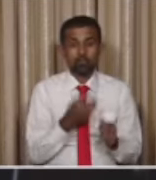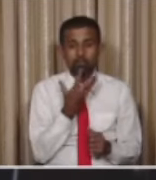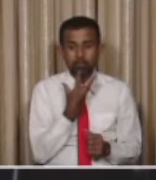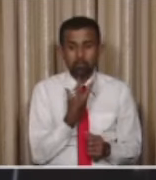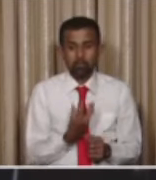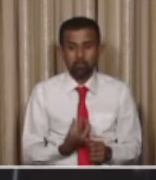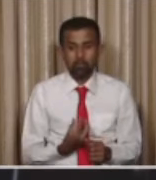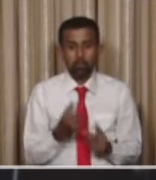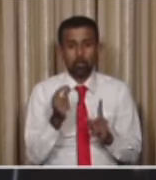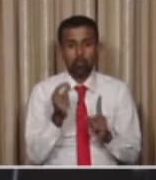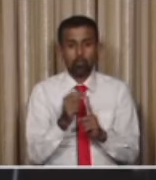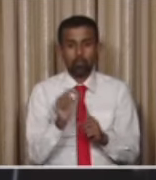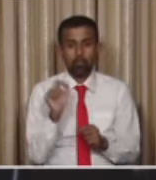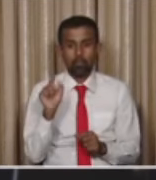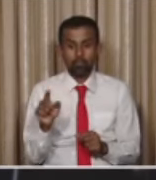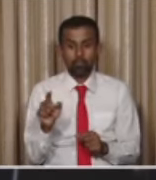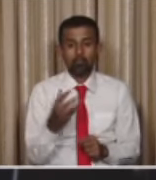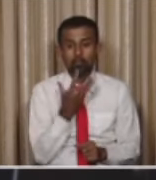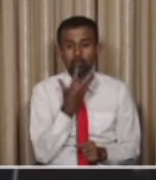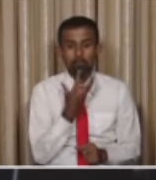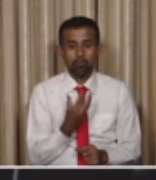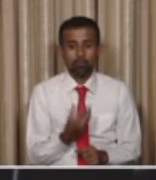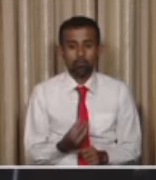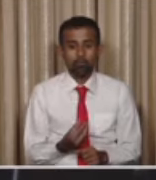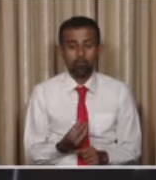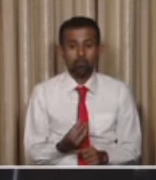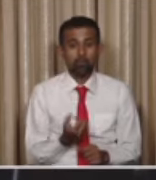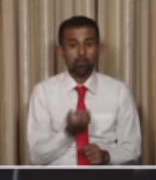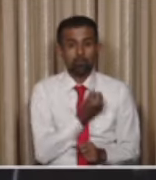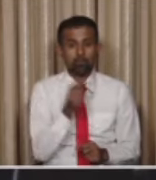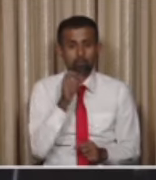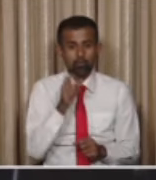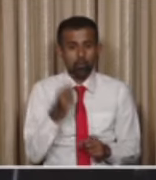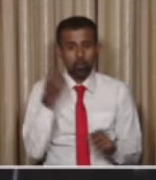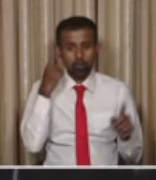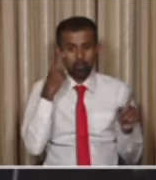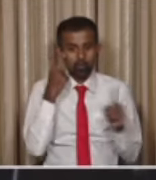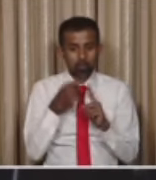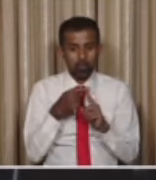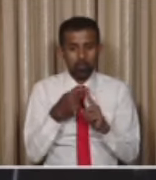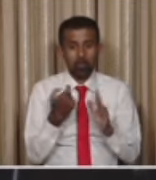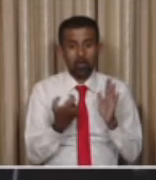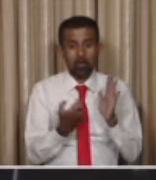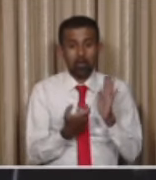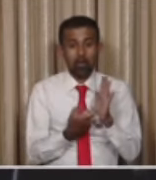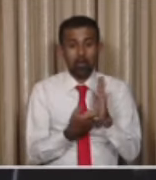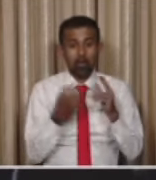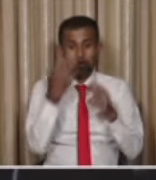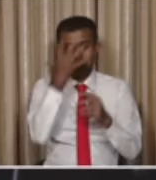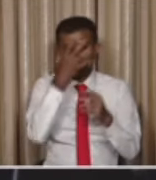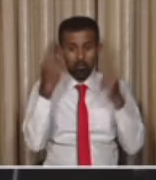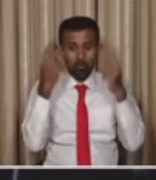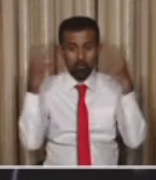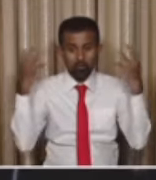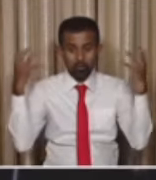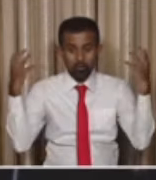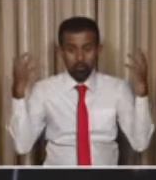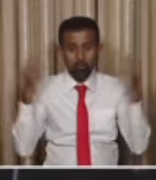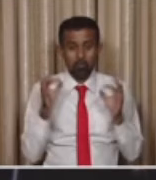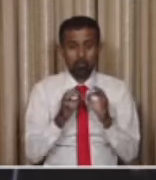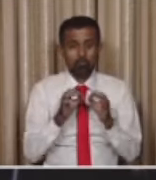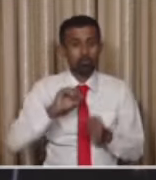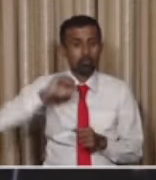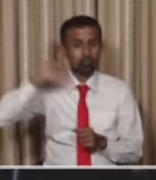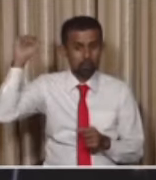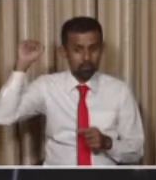පුලස්සි ඍෂිගේ කාලයේ පටන්. එතෙන් සටන් අපේ හෙළ ඖෂධ පිළිබඳව අපි දන්නවා මහා රාවණගෙන් අපි දැනගත්තා බුද්ධදාස රජු කාලයේ